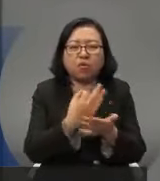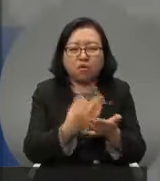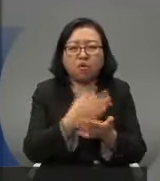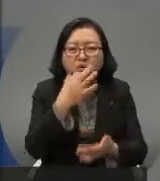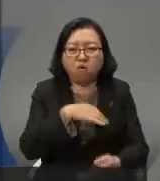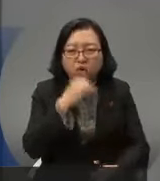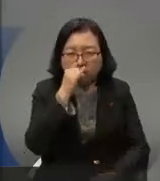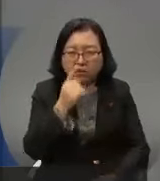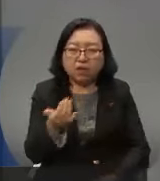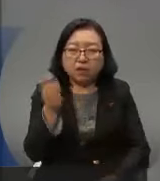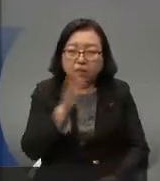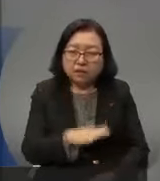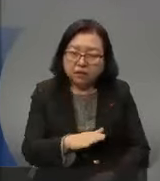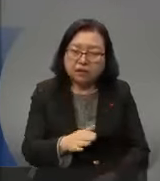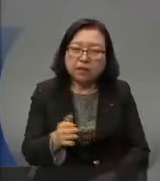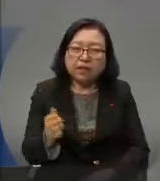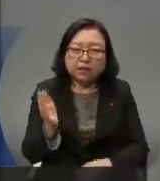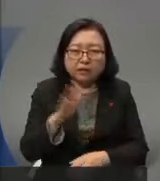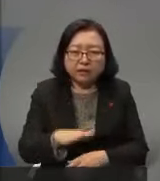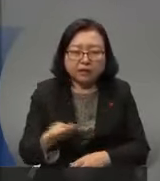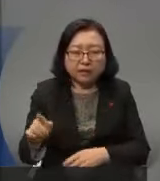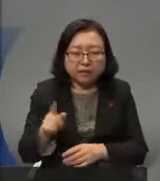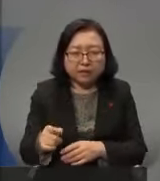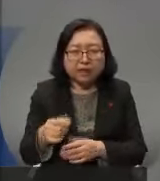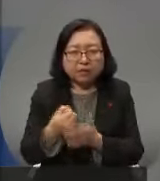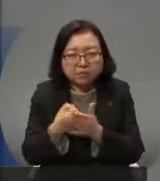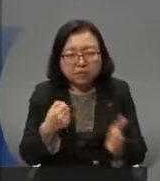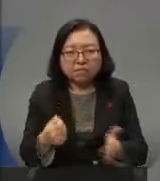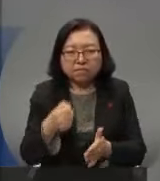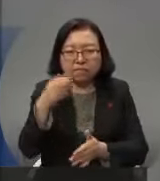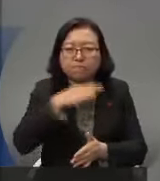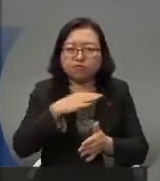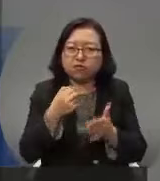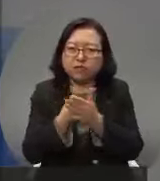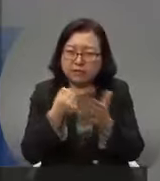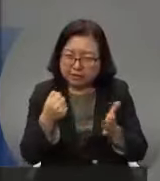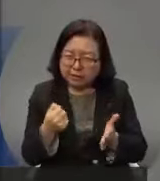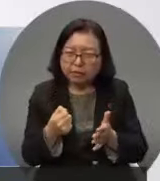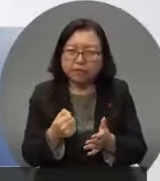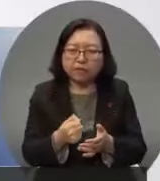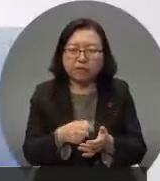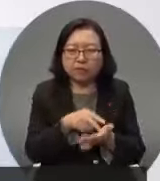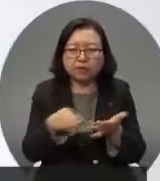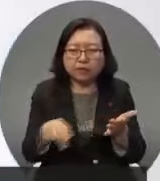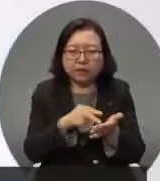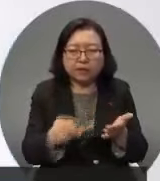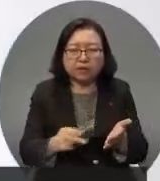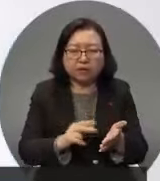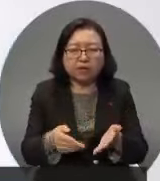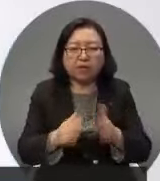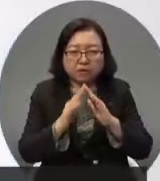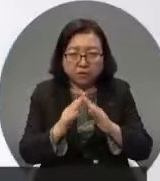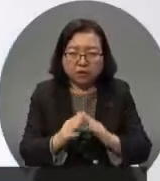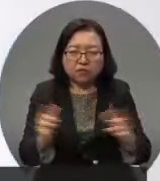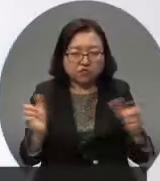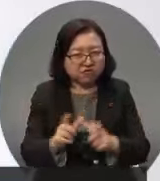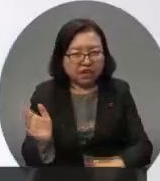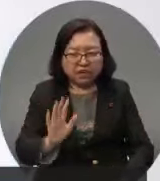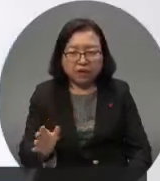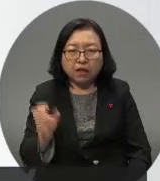걱정하시는 거마냥 막 이렇게 줄이거나 많이 줄이거나 이러진 않을 거라고 예상은 합니다 또 대전 구간이